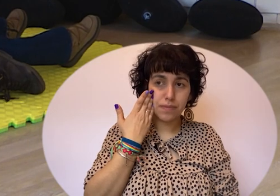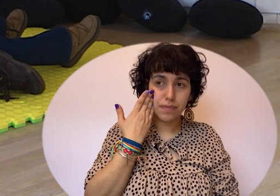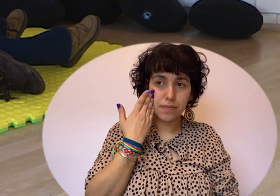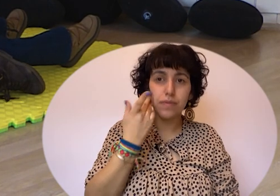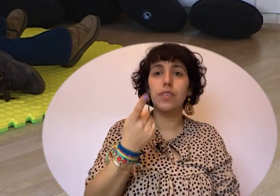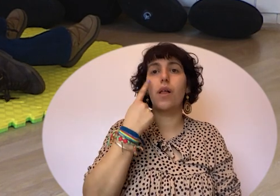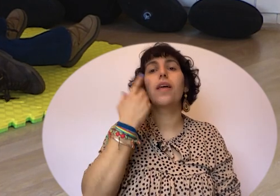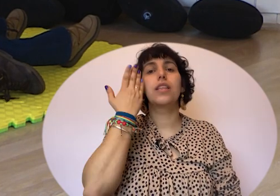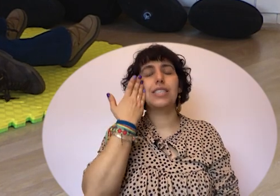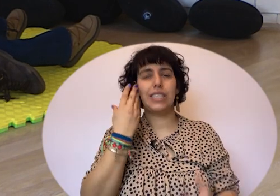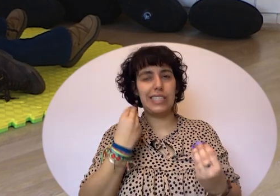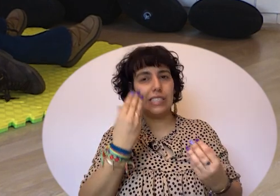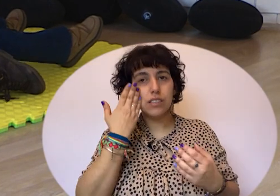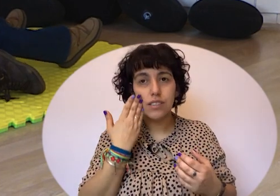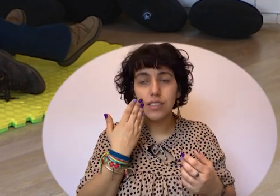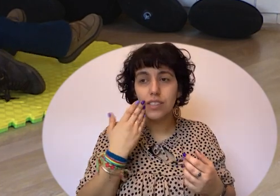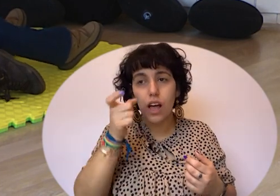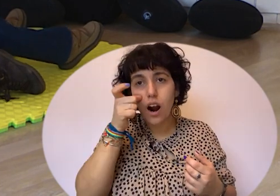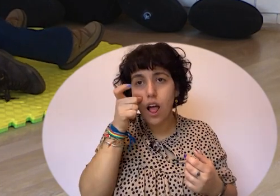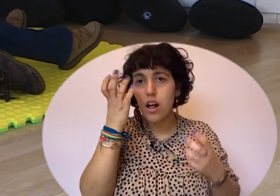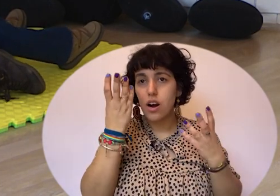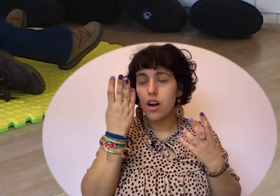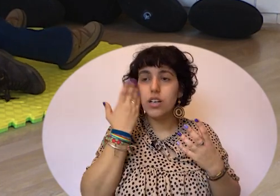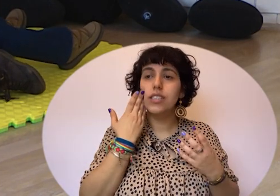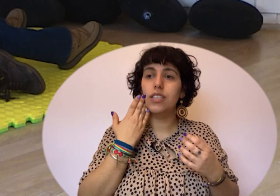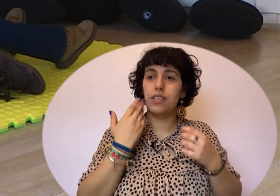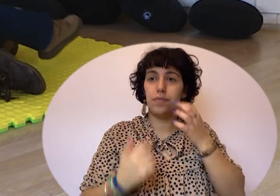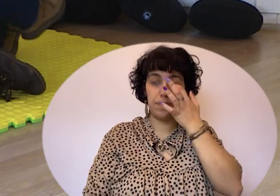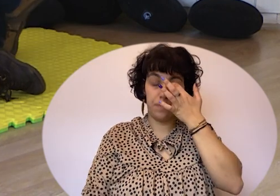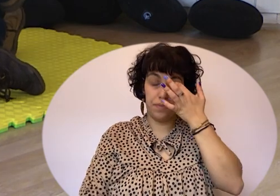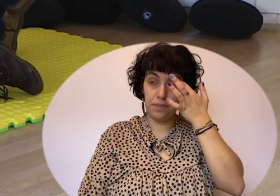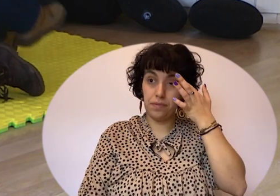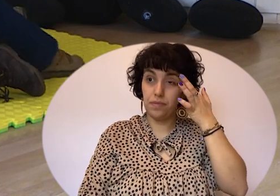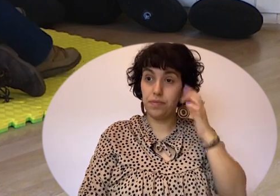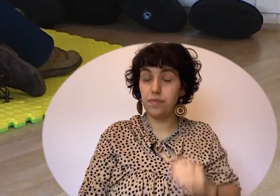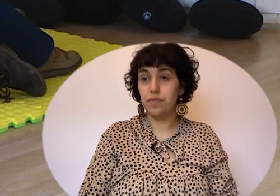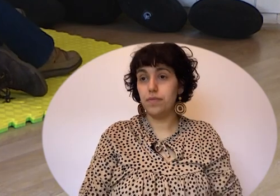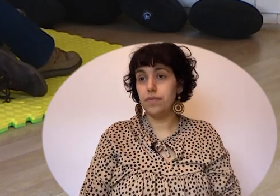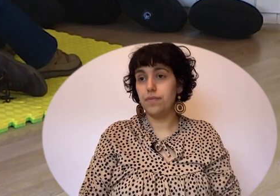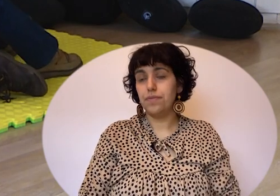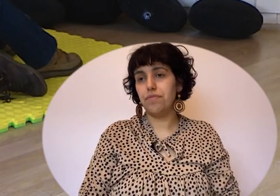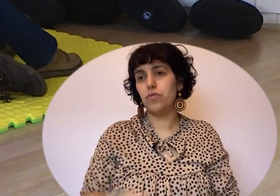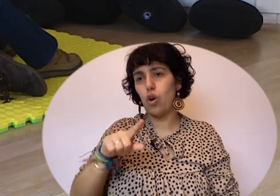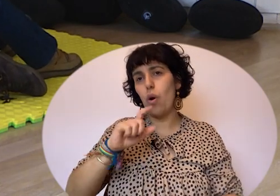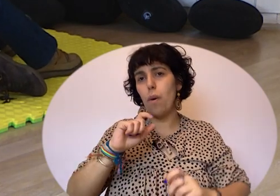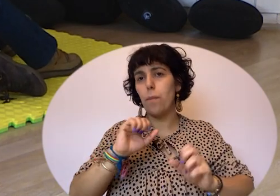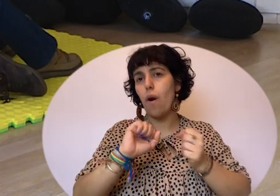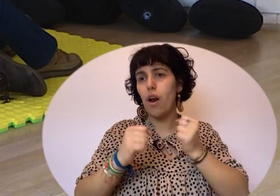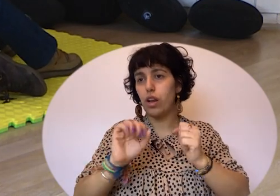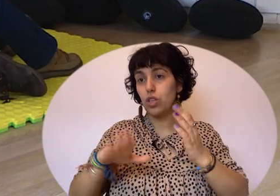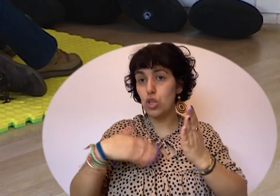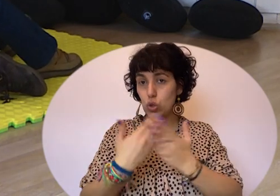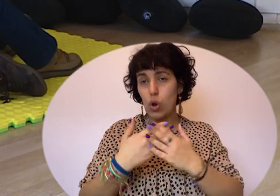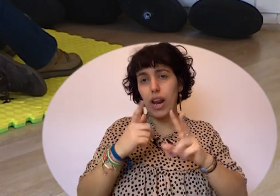atabilirim yeşilinin canını acıtmak için bu çok güçlü bir şekilde yapmayacağım ama hareket şu şekilde bu şekilde ile atabilirim